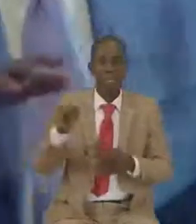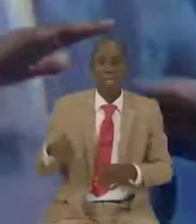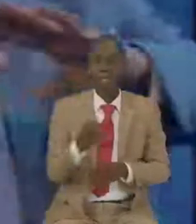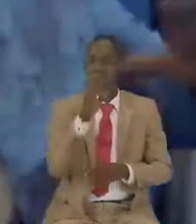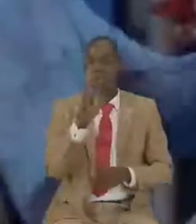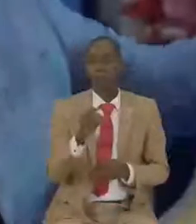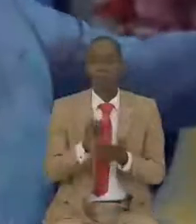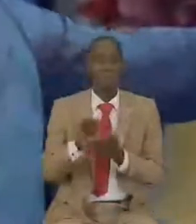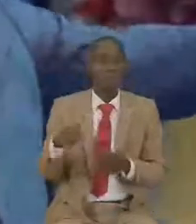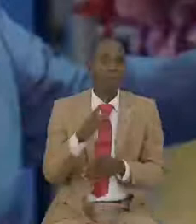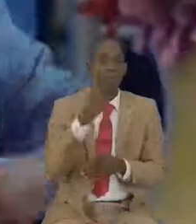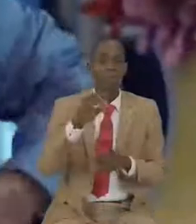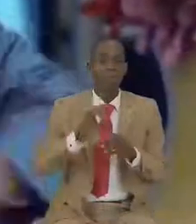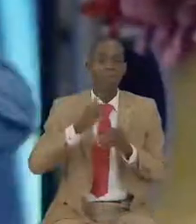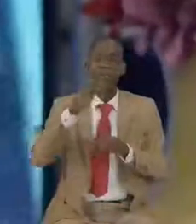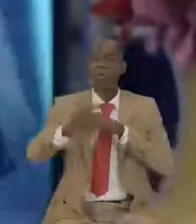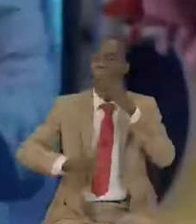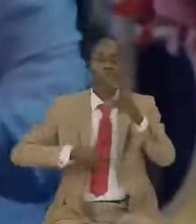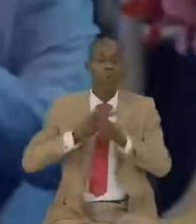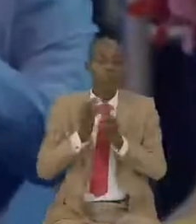son Fils unique afin que